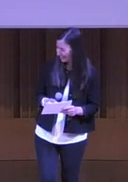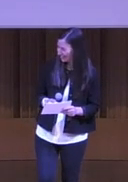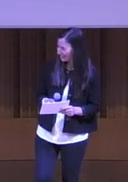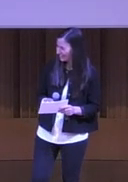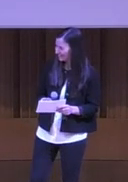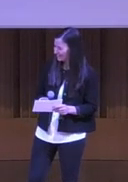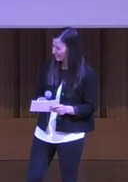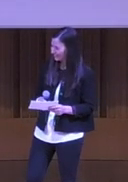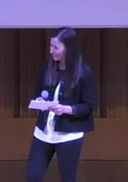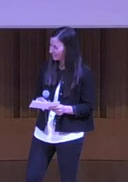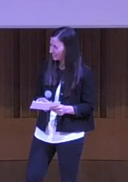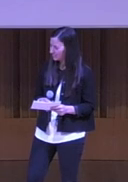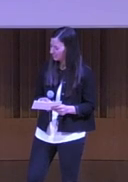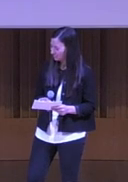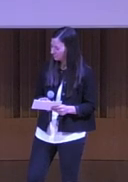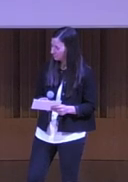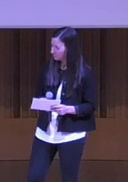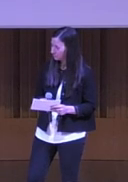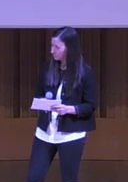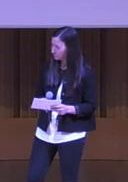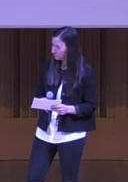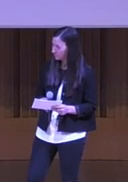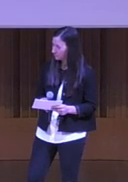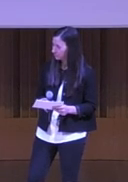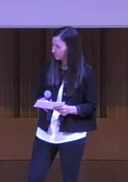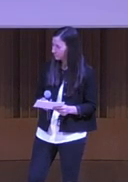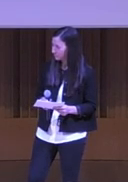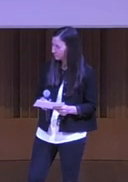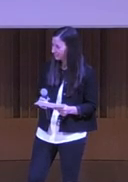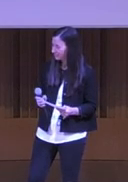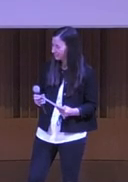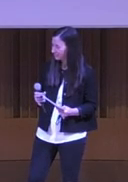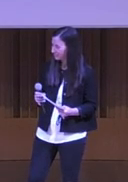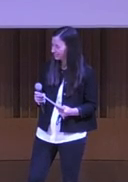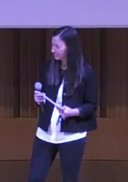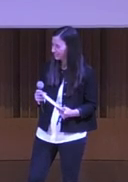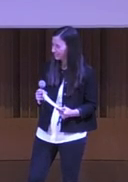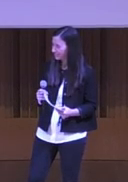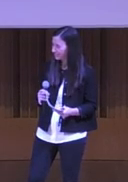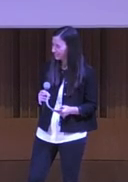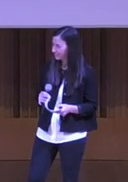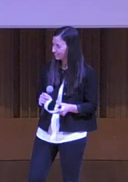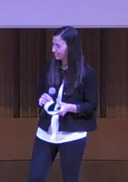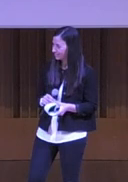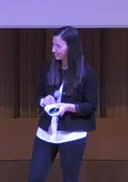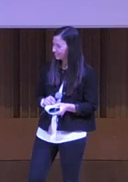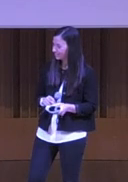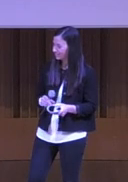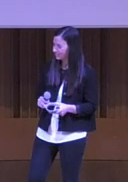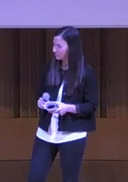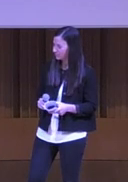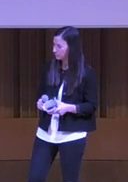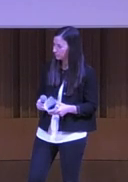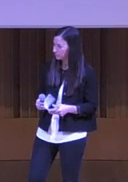Per complementar la resposta de la Lídia, la pregunta també podria haver estat una altra, no? Podria haver estat tot l'espai públic